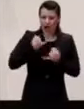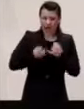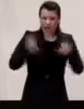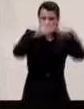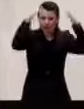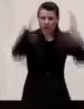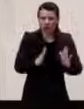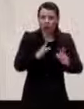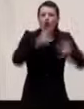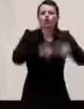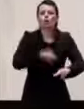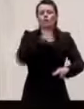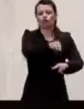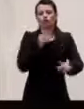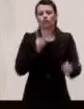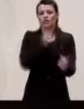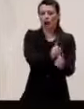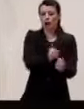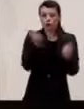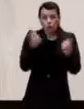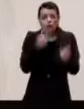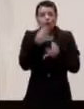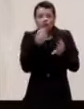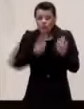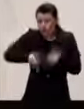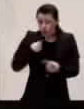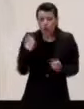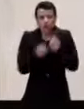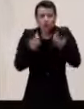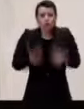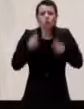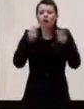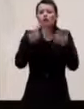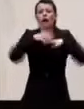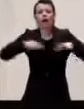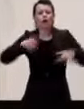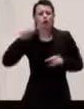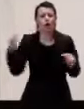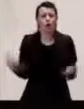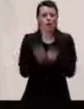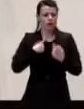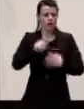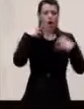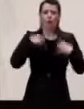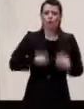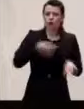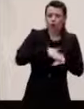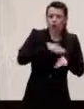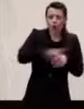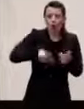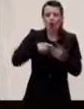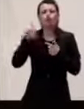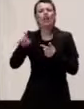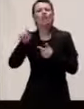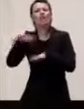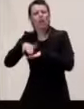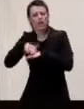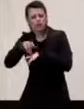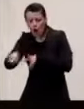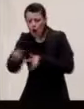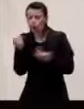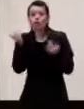questo momento, mettiamo a disposizione tutte le nostre reti, quindi i pneumologi, gli infettivologi, ma anche le